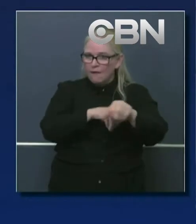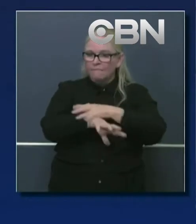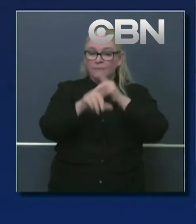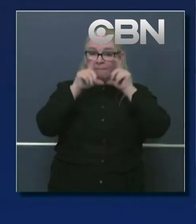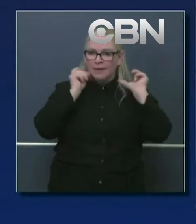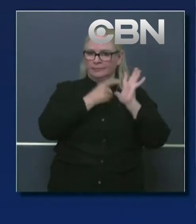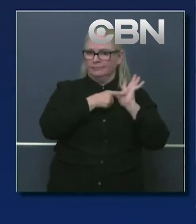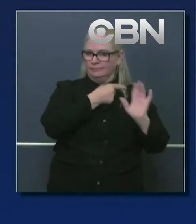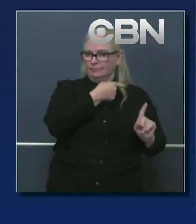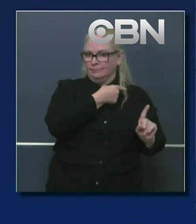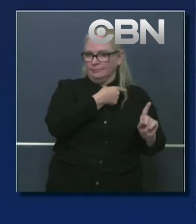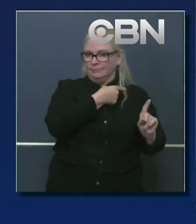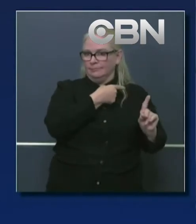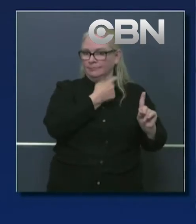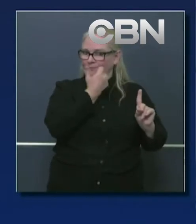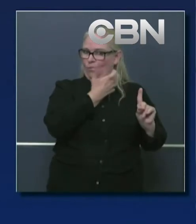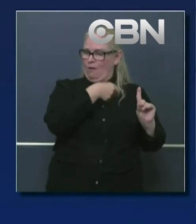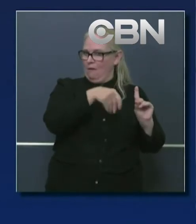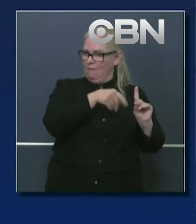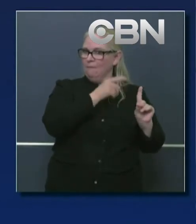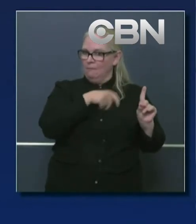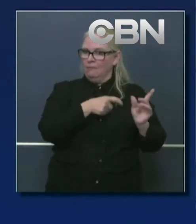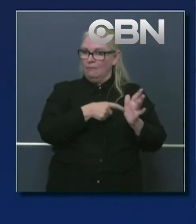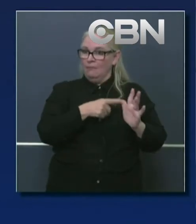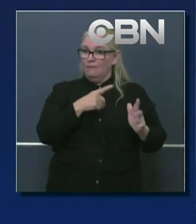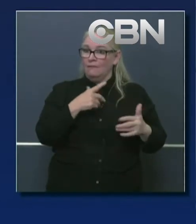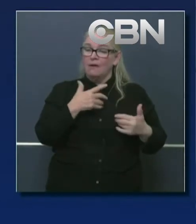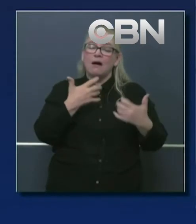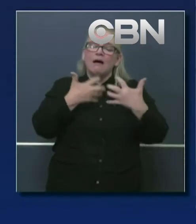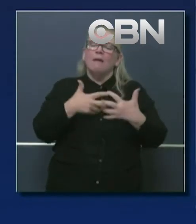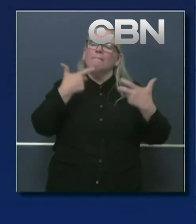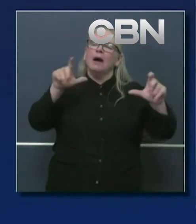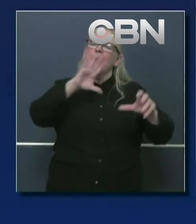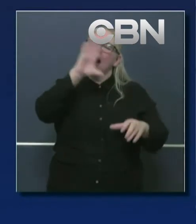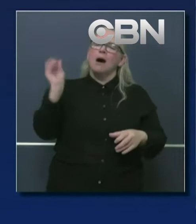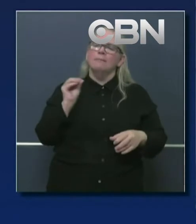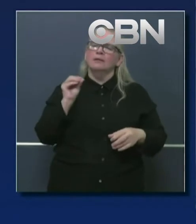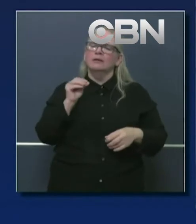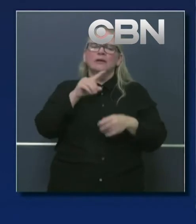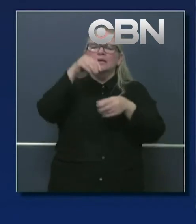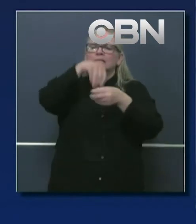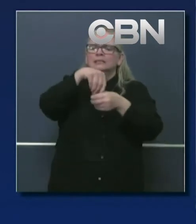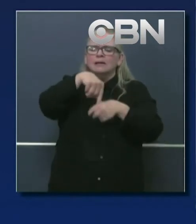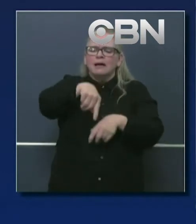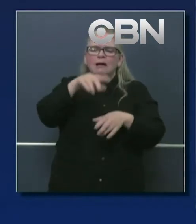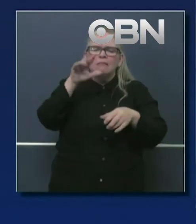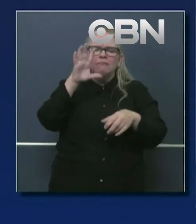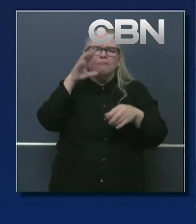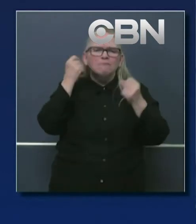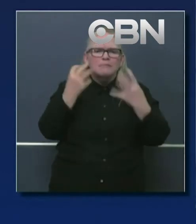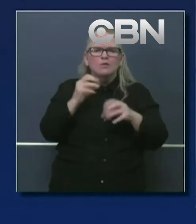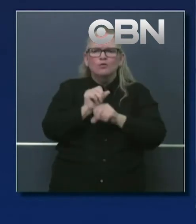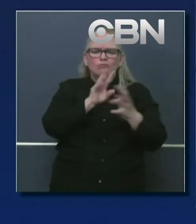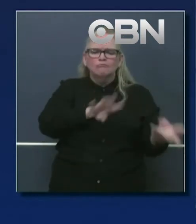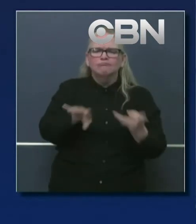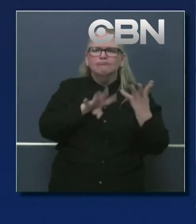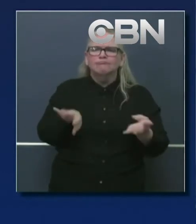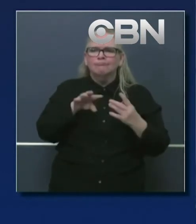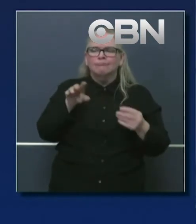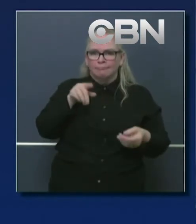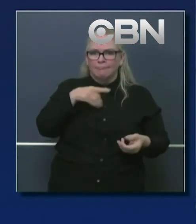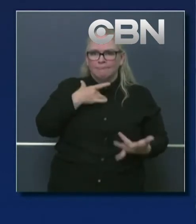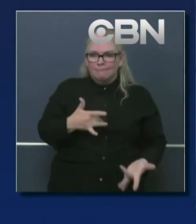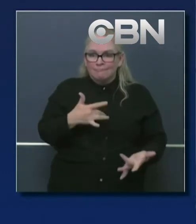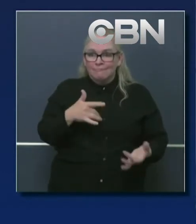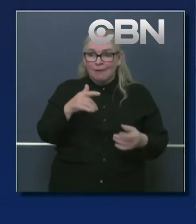cơ dịch bệnh bùng phát. Hôm thứ Năm, vài chục người biểu tình bên ngoài Quốc hội California tay cầm bảng hiệu ghi "Không